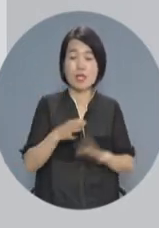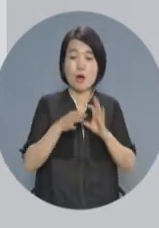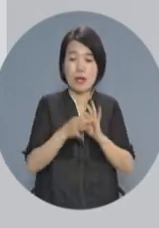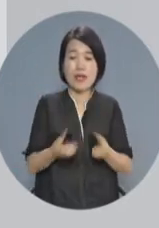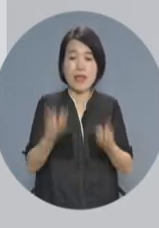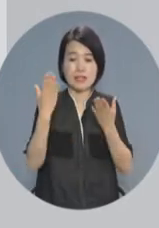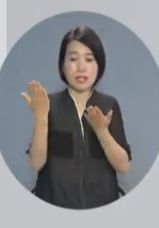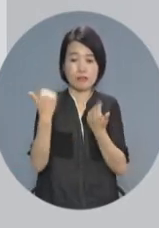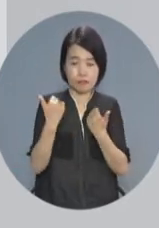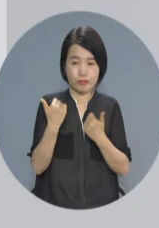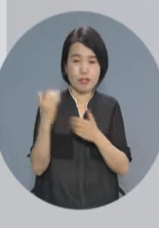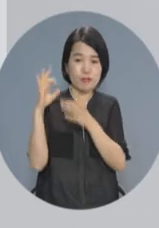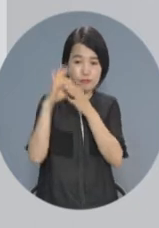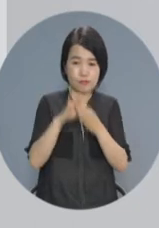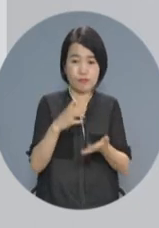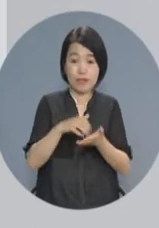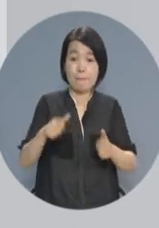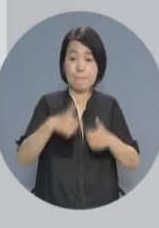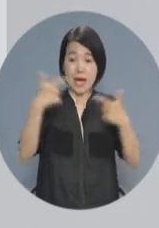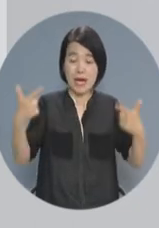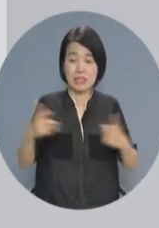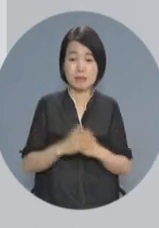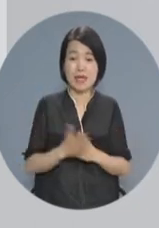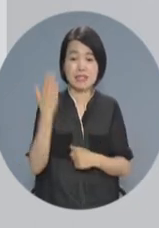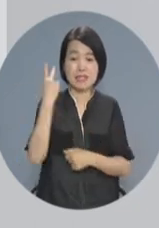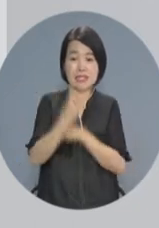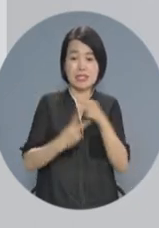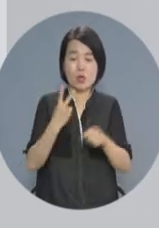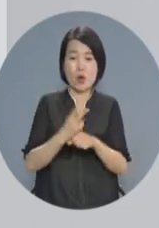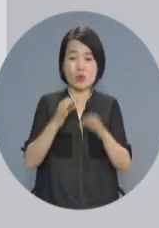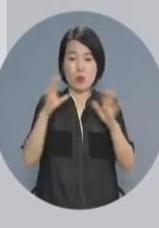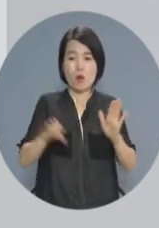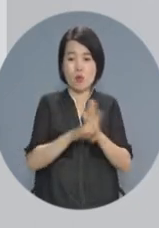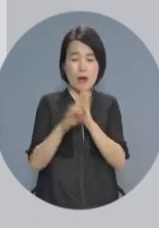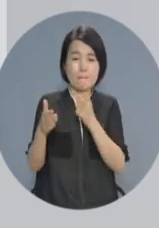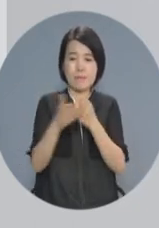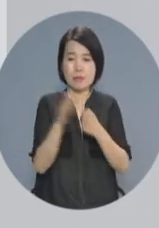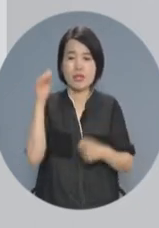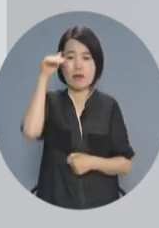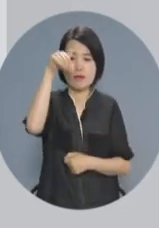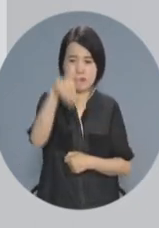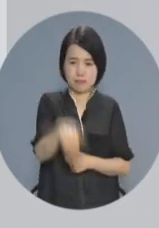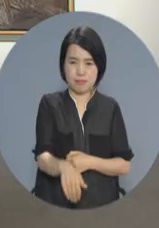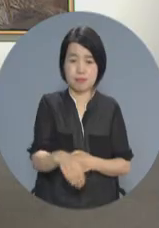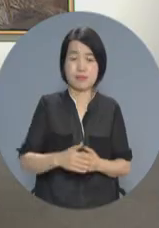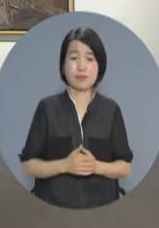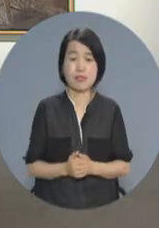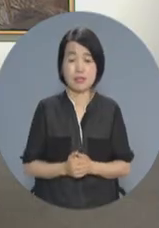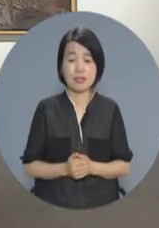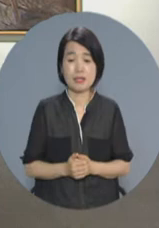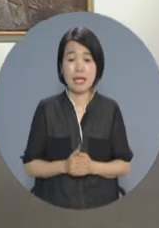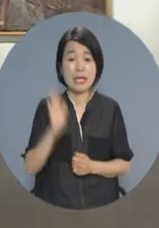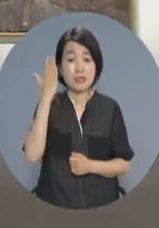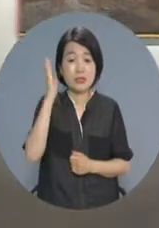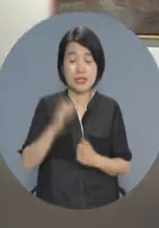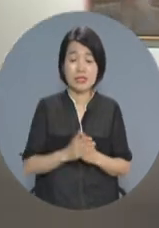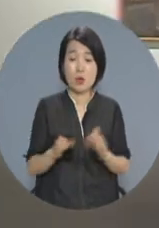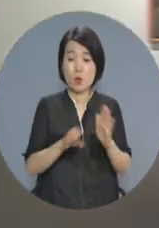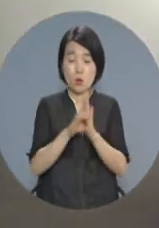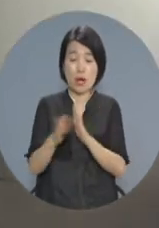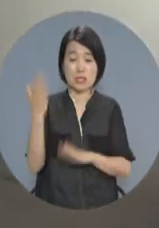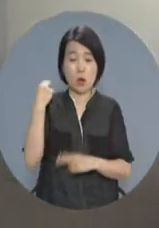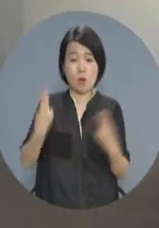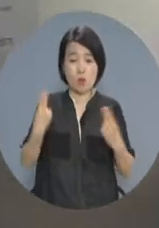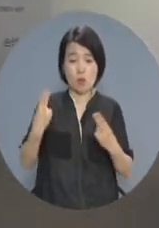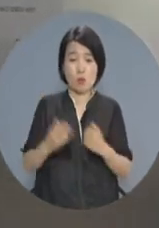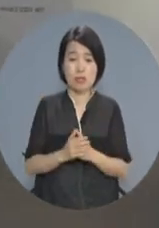행사 유치가 꾸준히 늘었지만 지난 2년여 동안 코로나19에 직격탄을 맞았습니다. 하지만 최근에는 코로나19